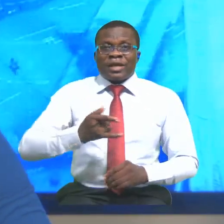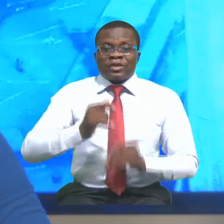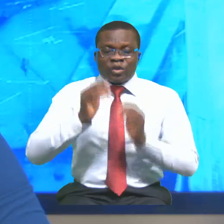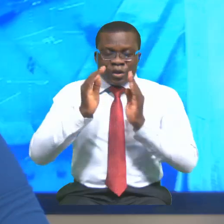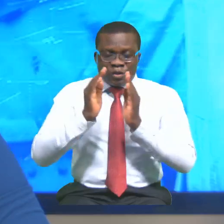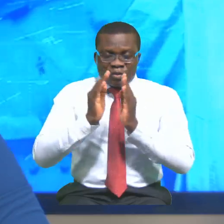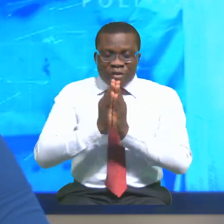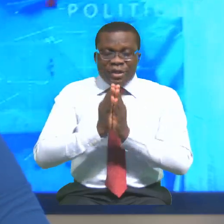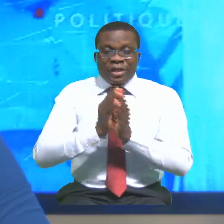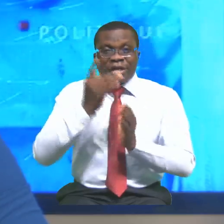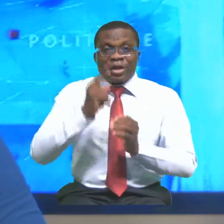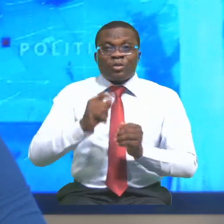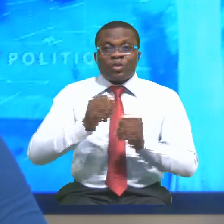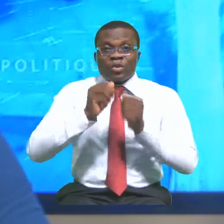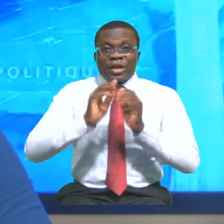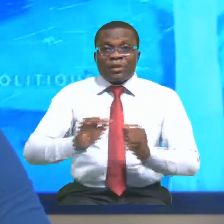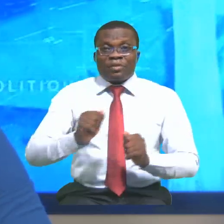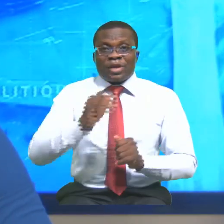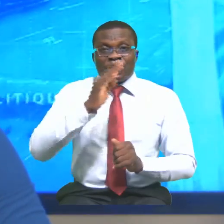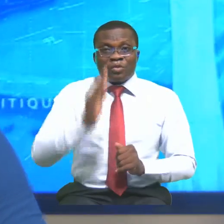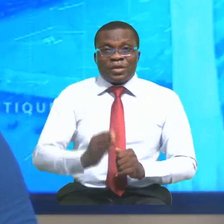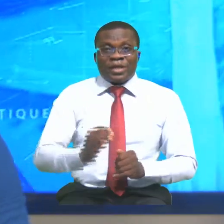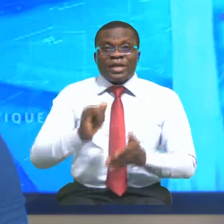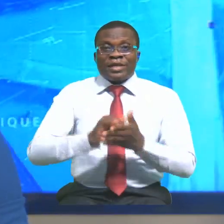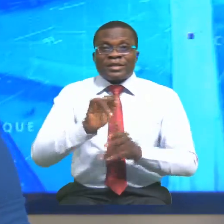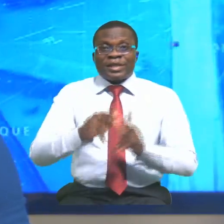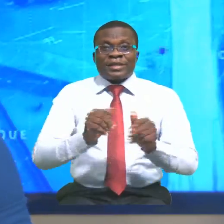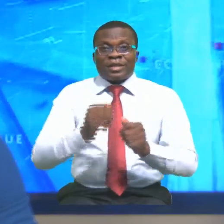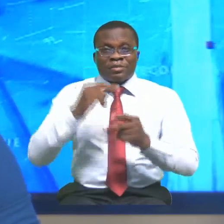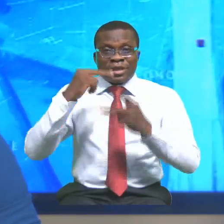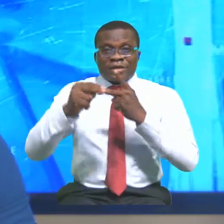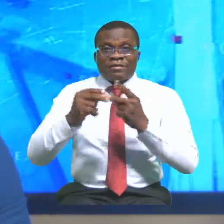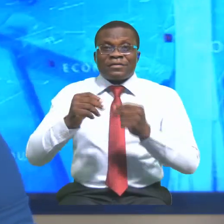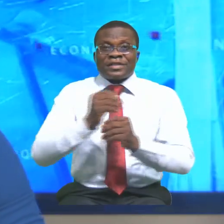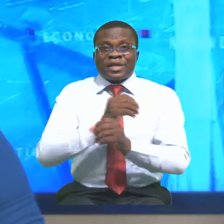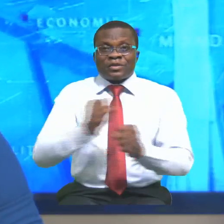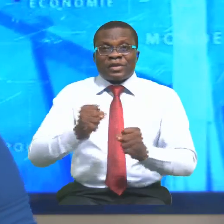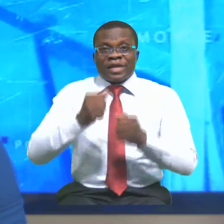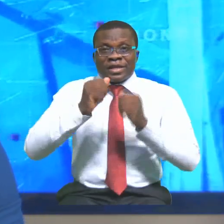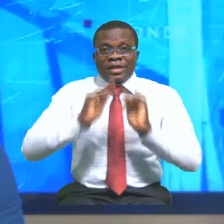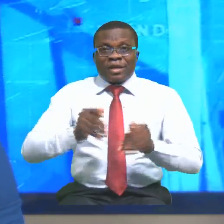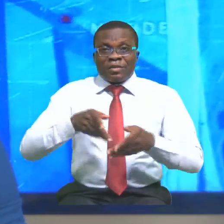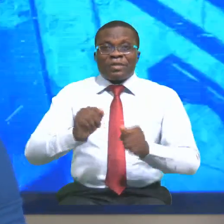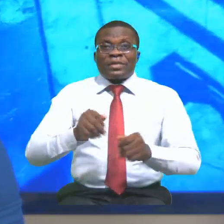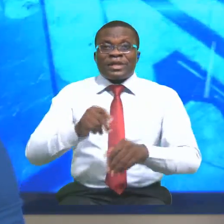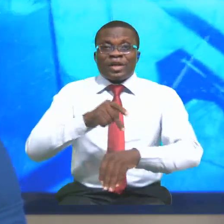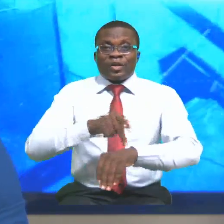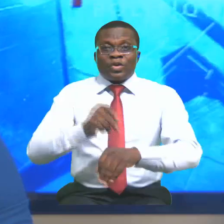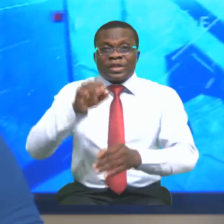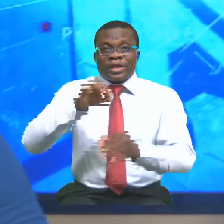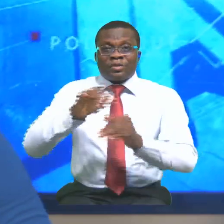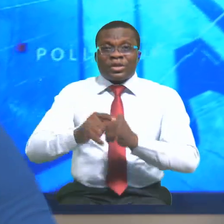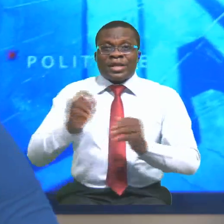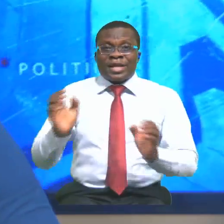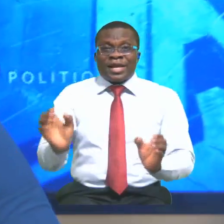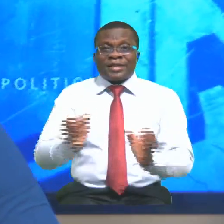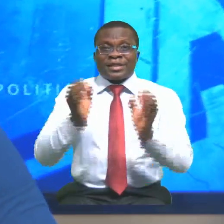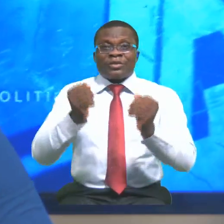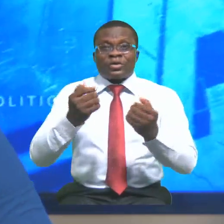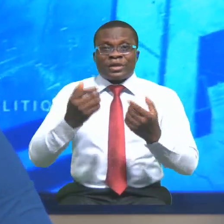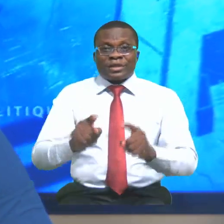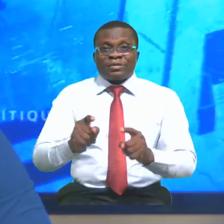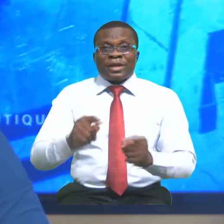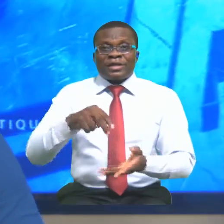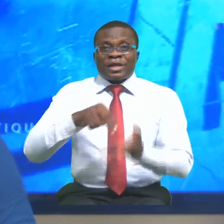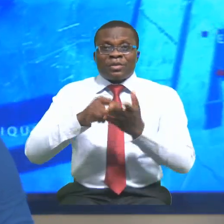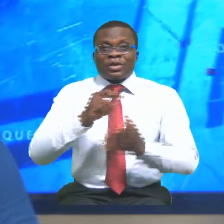en faveur de la paix au Bénin. Cette démarche vise à sauvegarder la paix pendant la période électorale. La cérémonie a eu lieu en présence